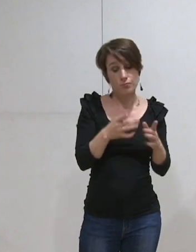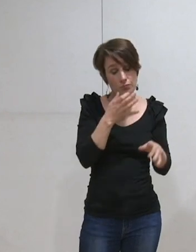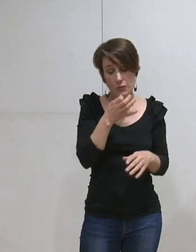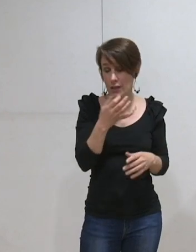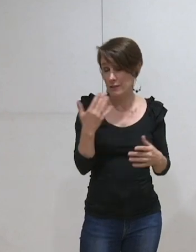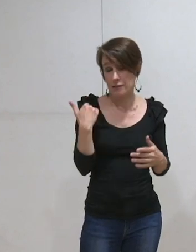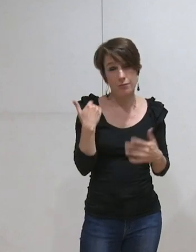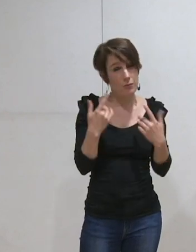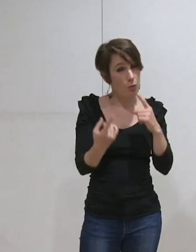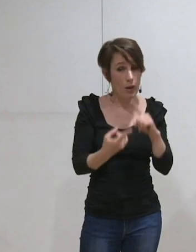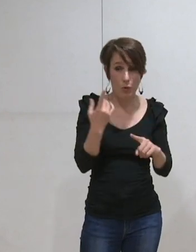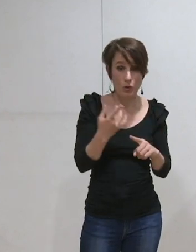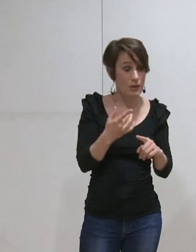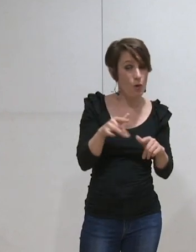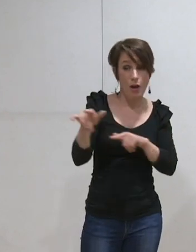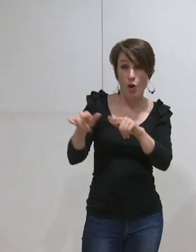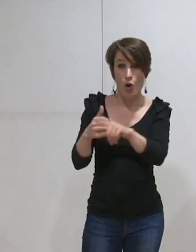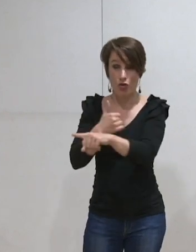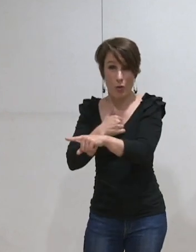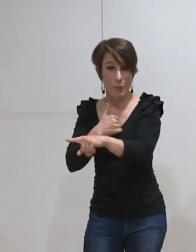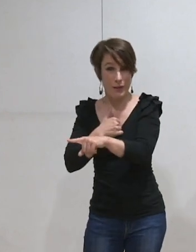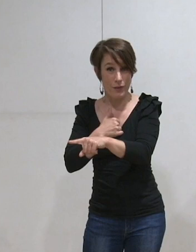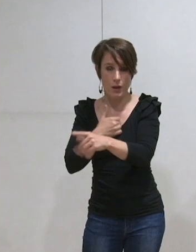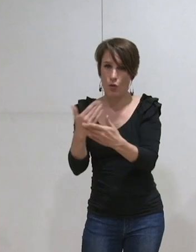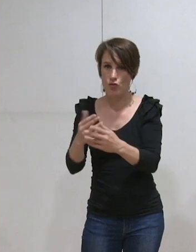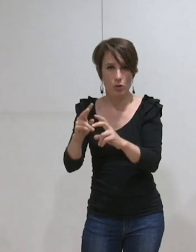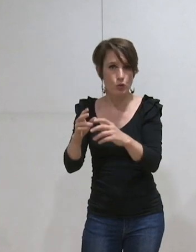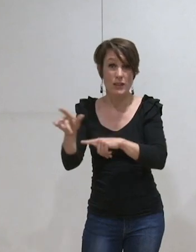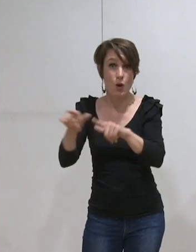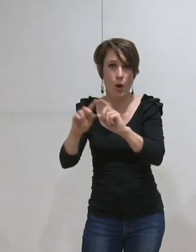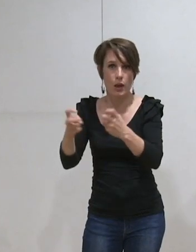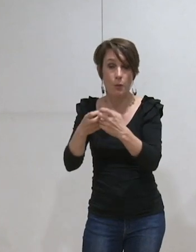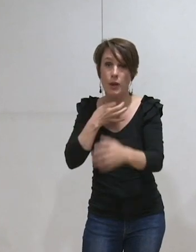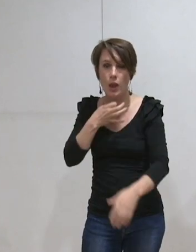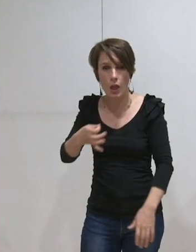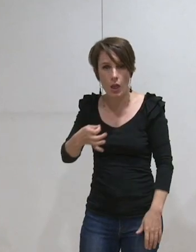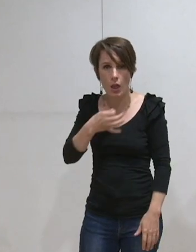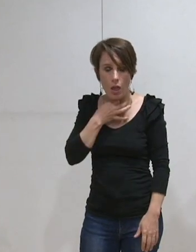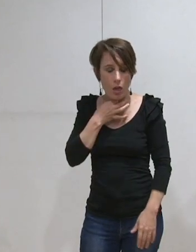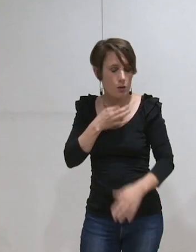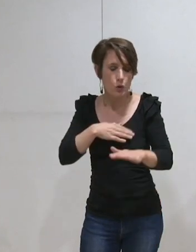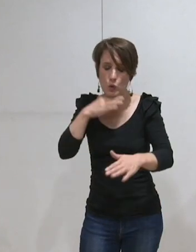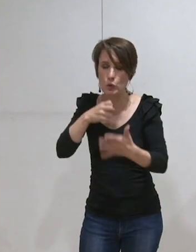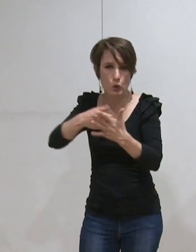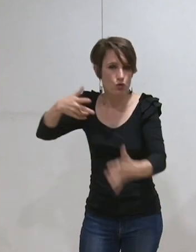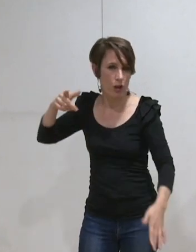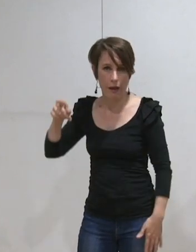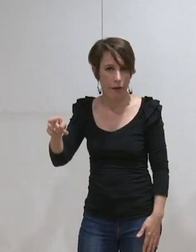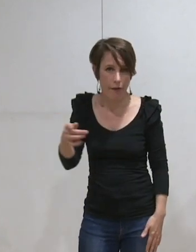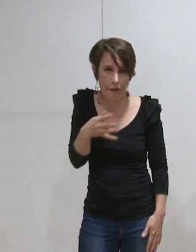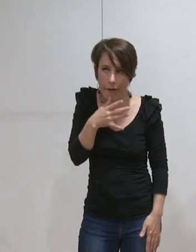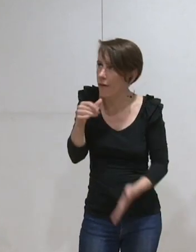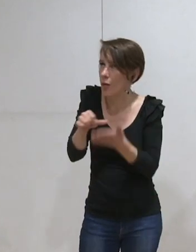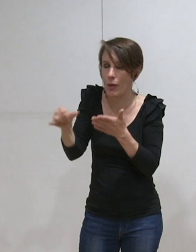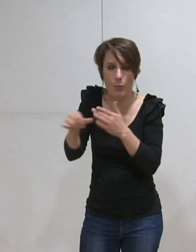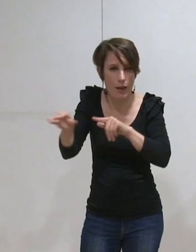autour de comment basculer du logement privé qui aujourd'hui a des loyers euh importants trop importants pour le pouvoir d'achat des ménages